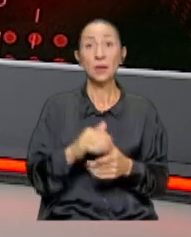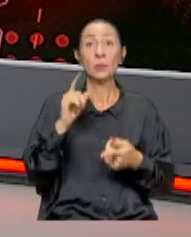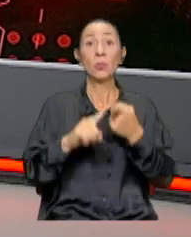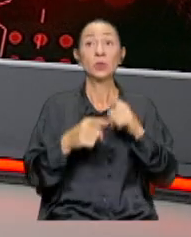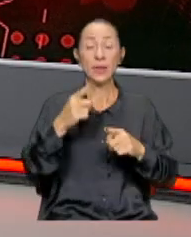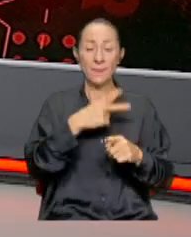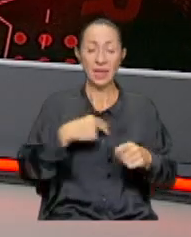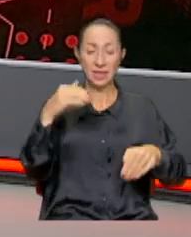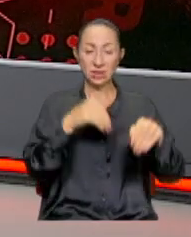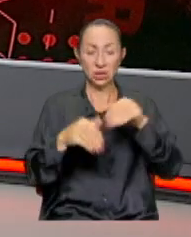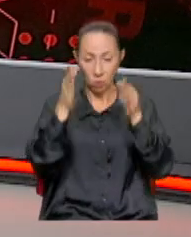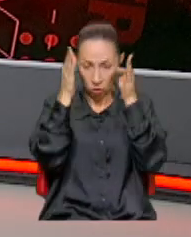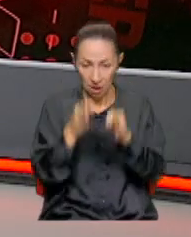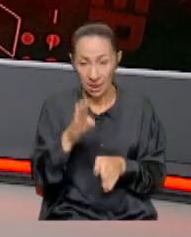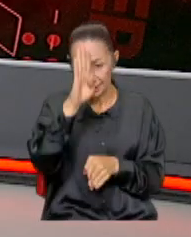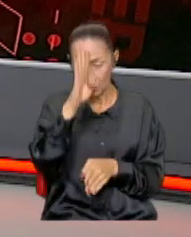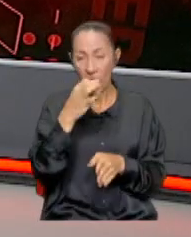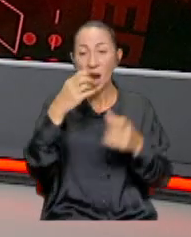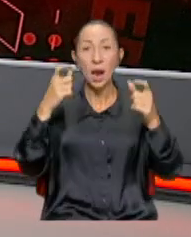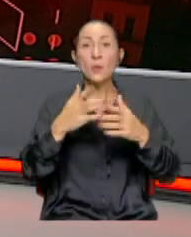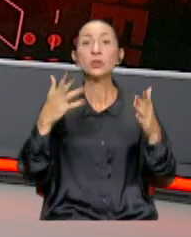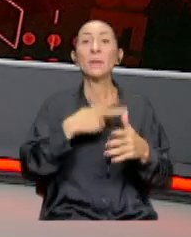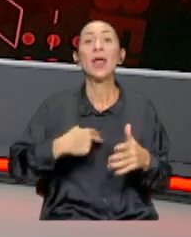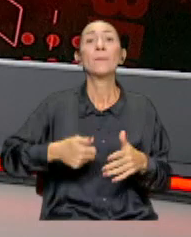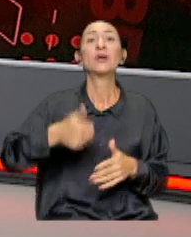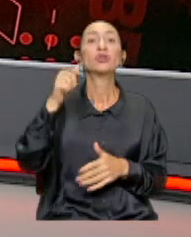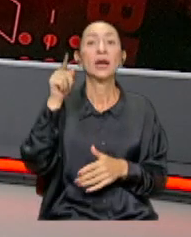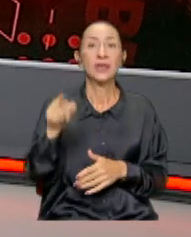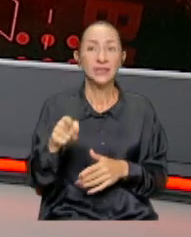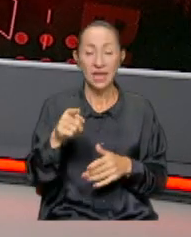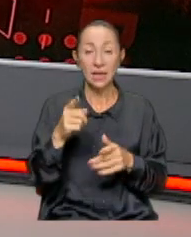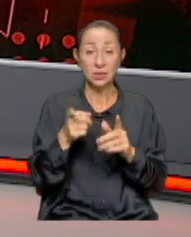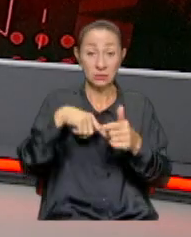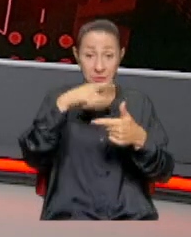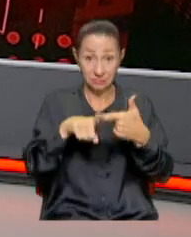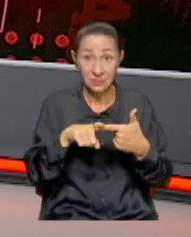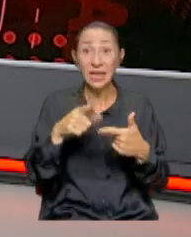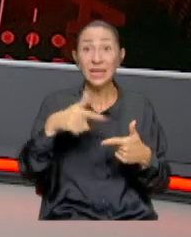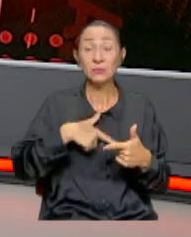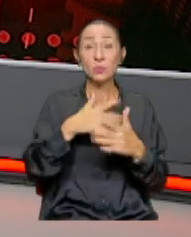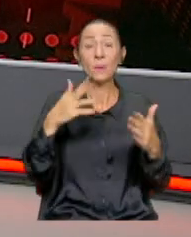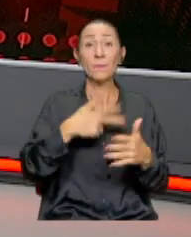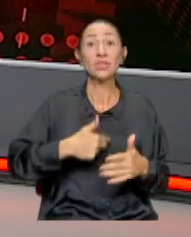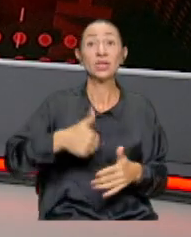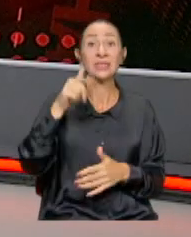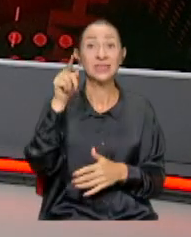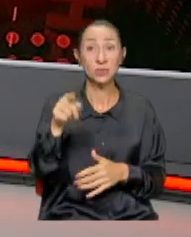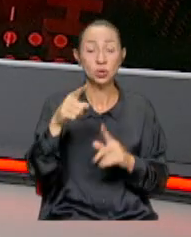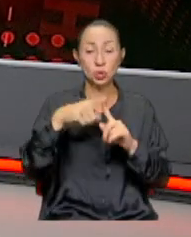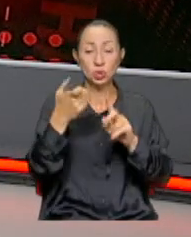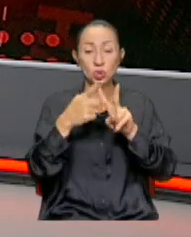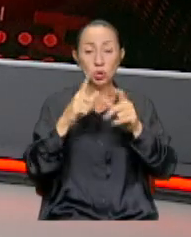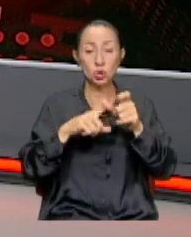Siyaset yerel seçimlere odaklı. İstanbul ve Ankara Büyükşehir Belediye Başkanları'nın ardından İzmir Büyükşehir Belediye Başkanı